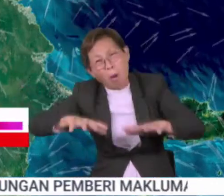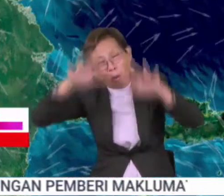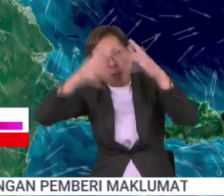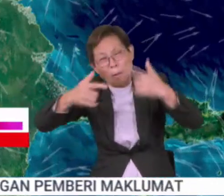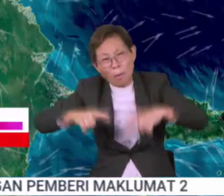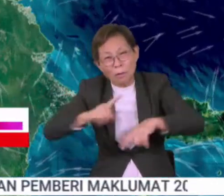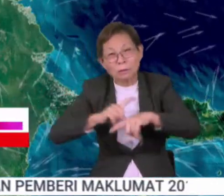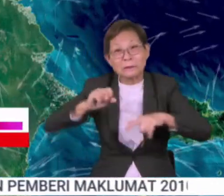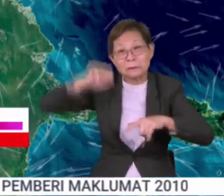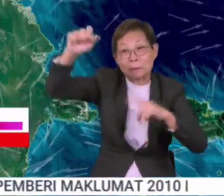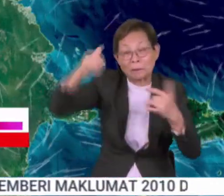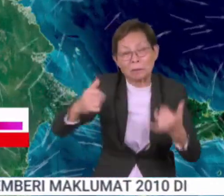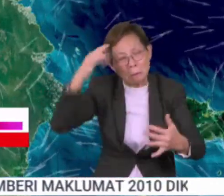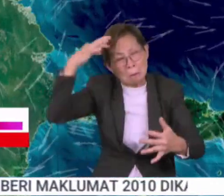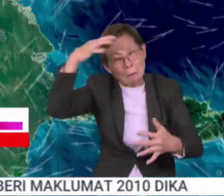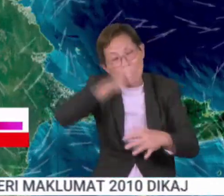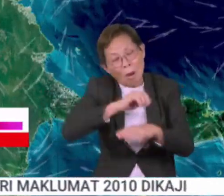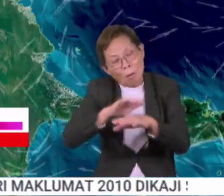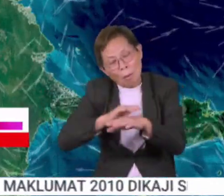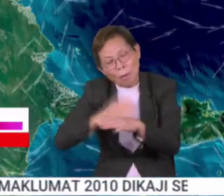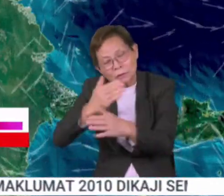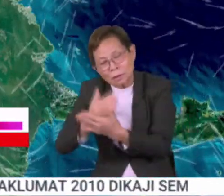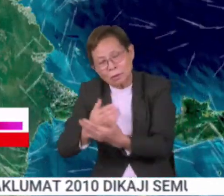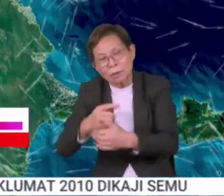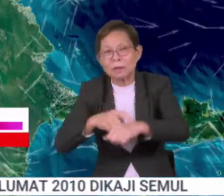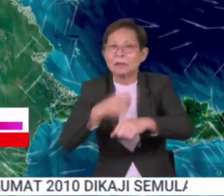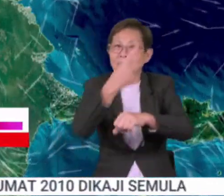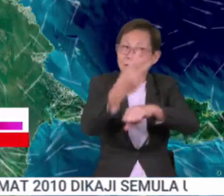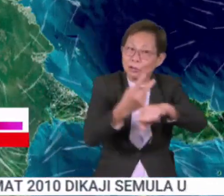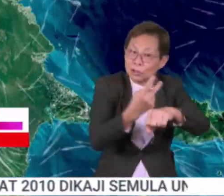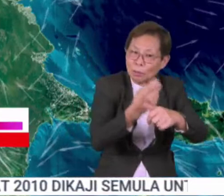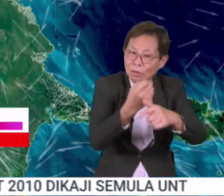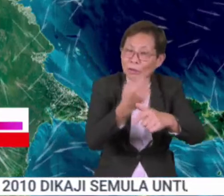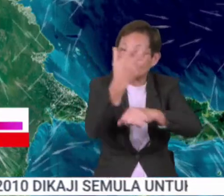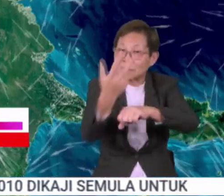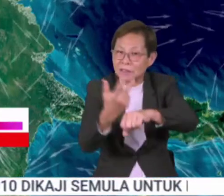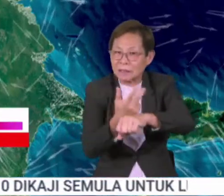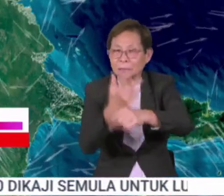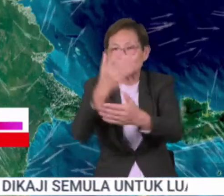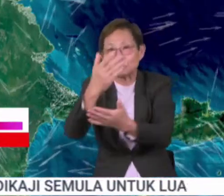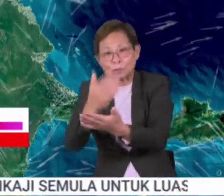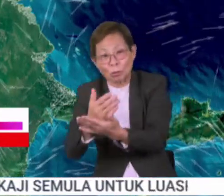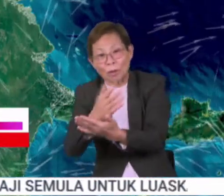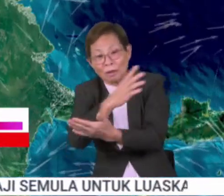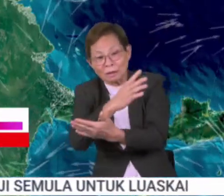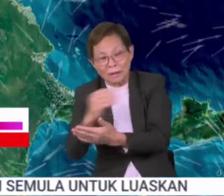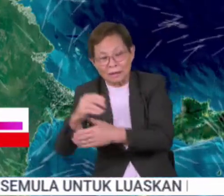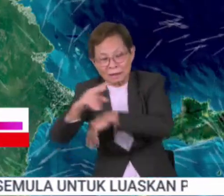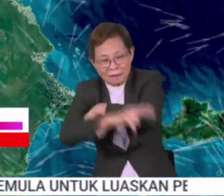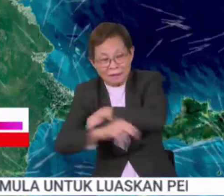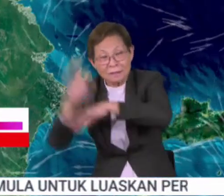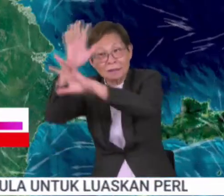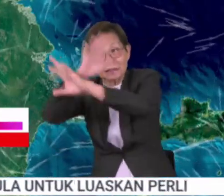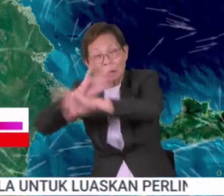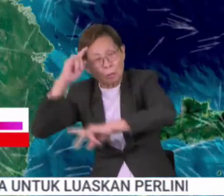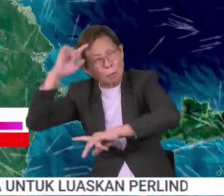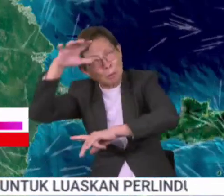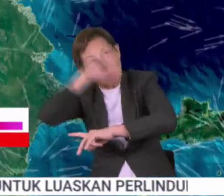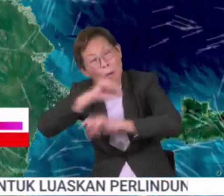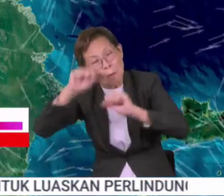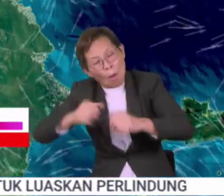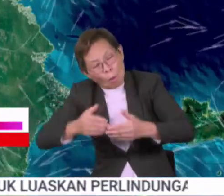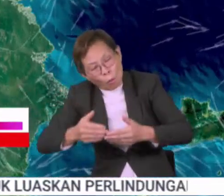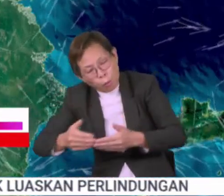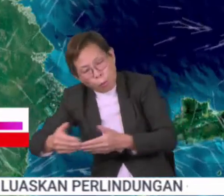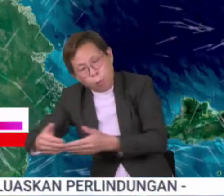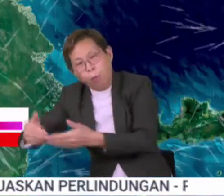di negeri Sabah ini dijangkakan boleh beransur dalam tempoh masa 2 hingga ke 3 jam saja lagi, manakala di negeri Sarawak ini dijangkakan boleh